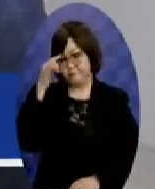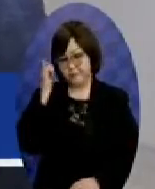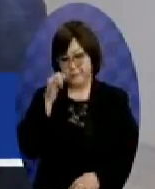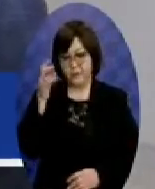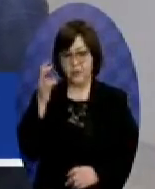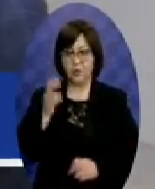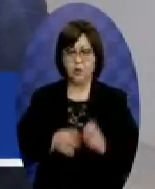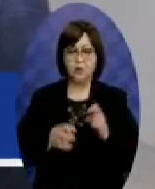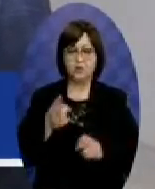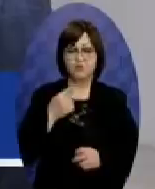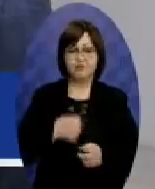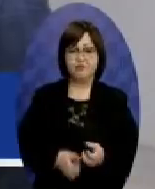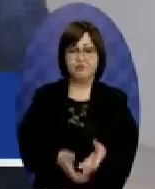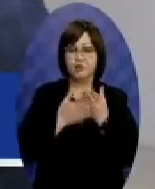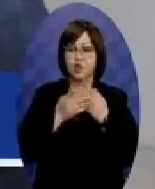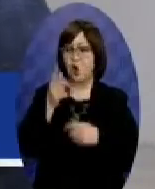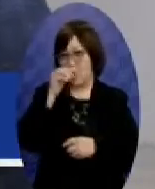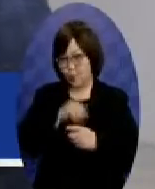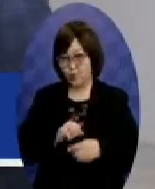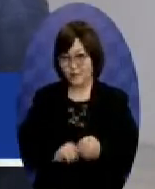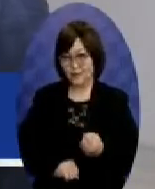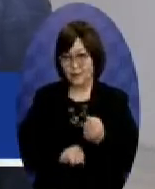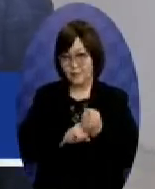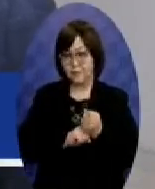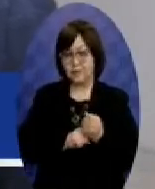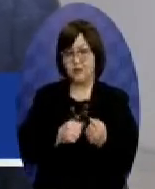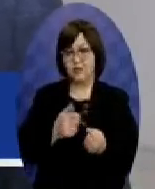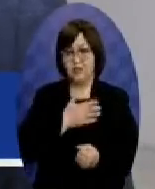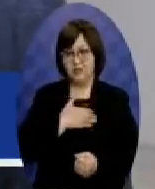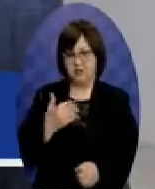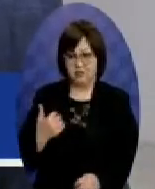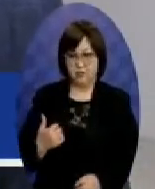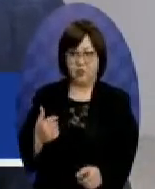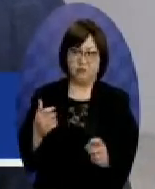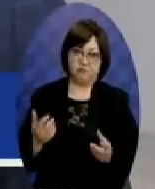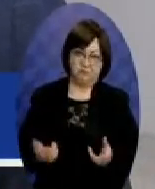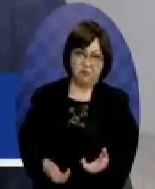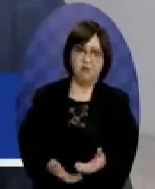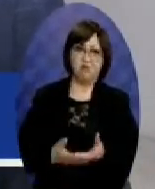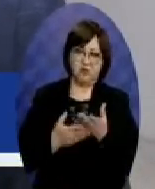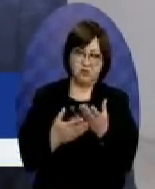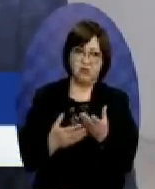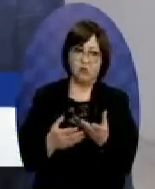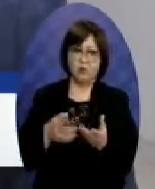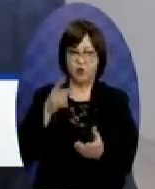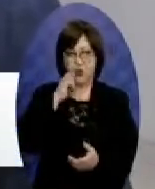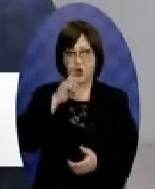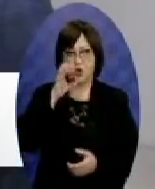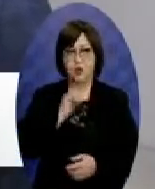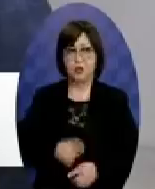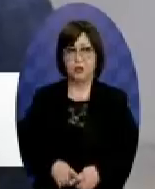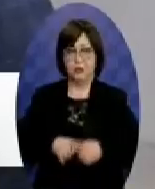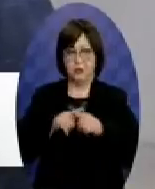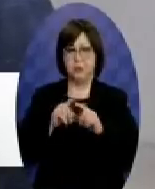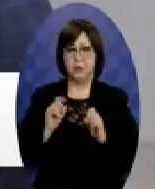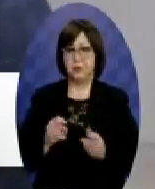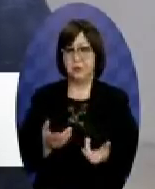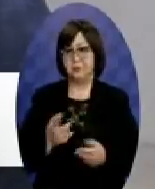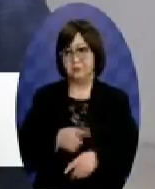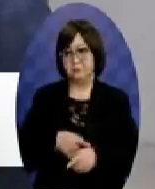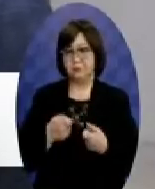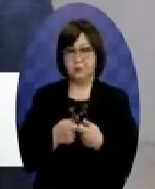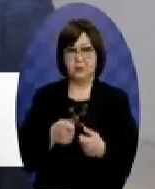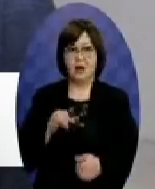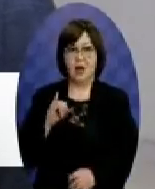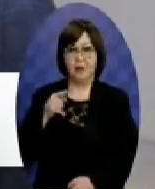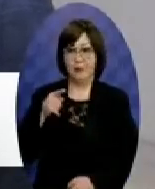үйлдвэрлэгчдээ хөрөнгө оруулах, тэднийхээ эзэн эзэмшигч нь бай гэсэн хүсэл сонирхол нэлээд өндөр болсон яг энэ үед бол бас IPO